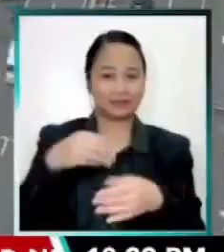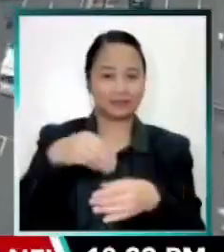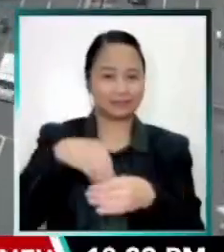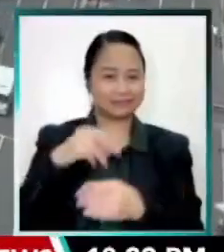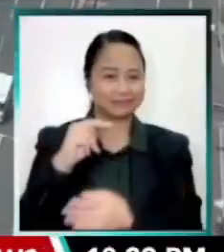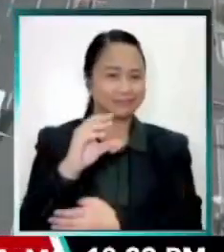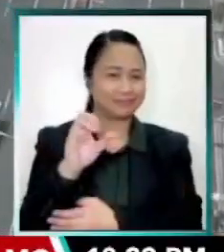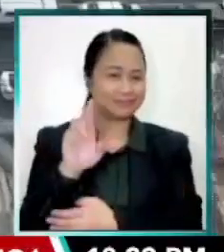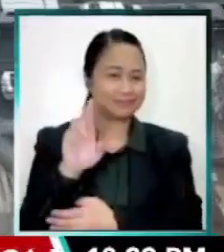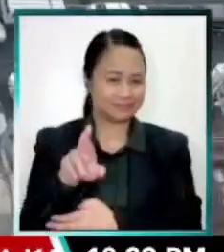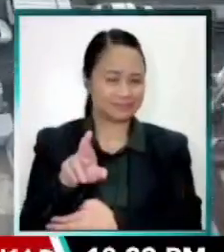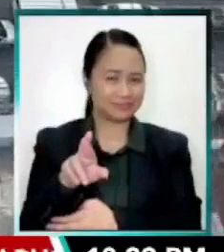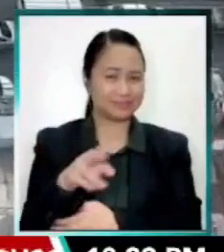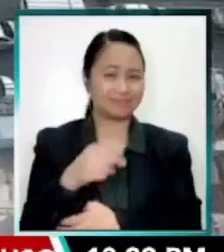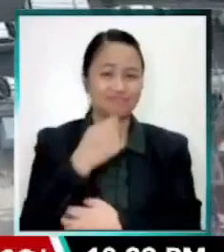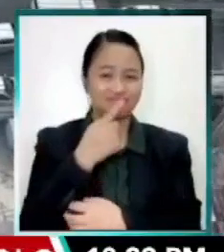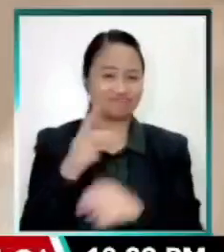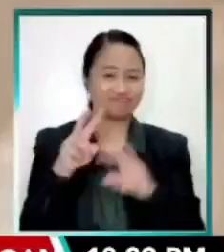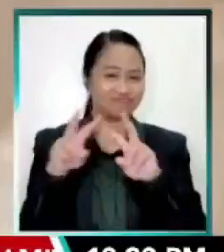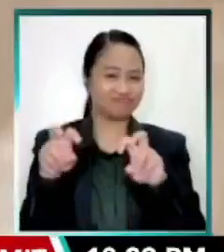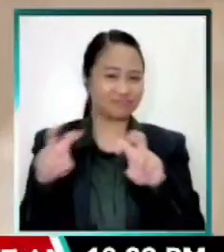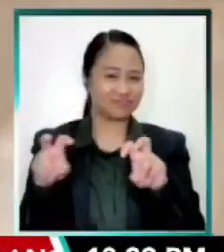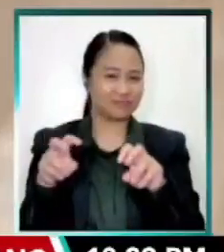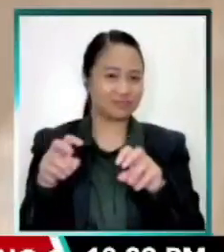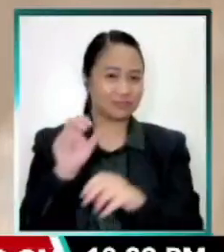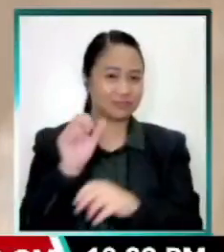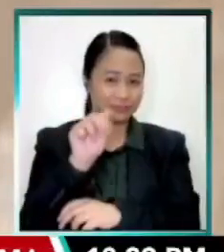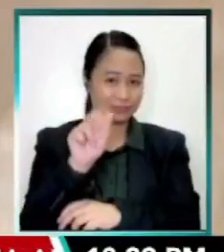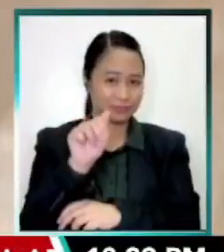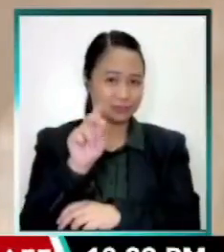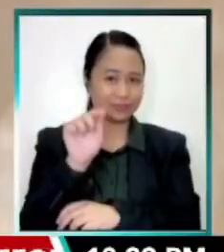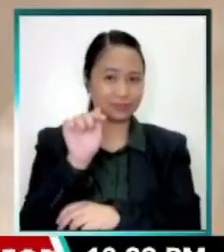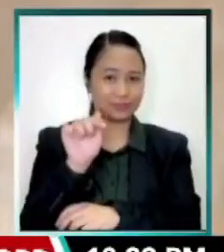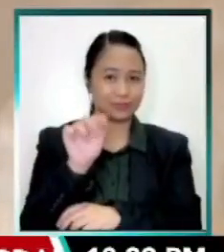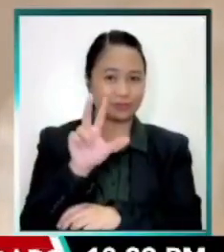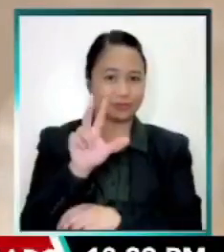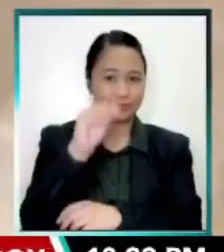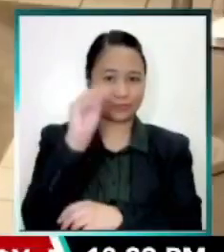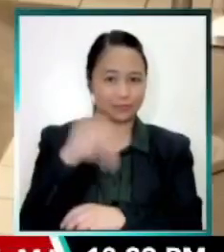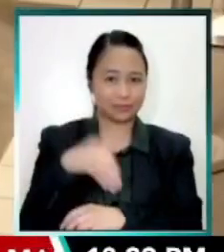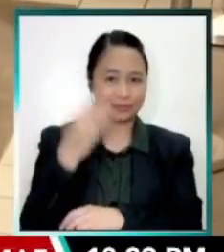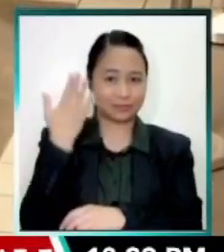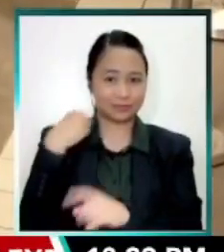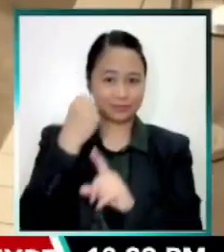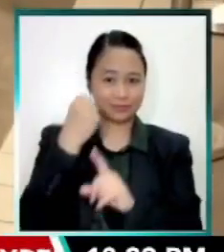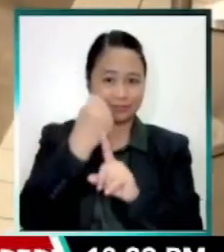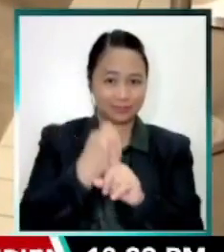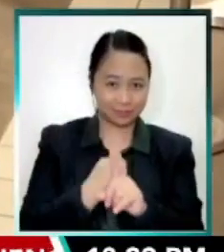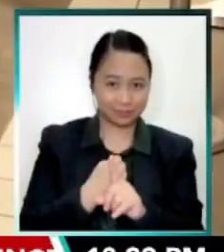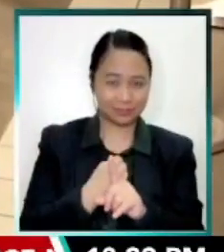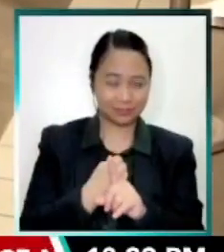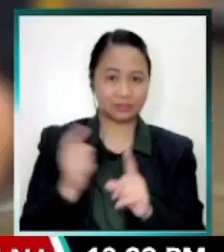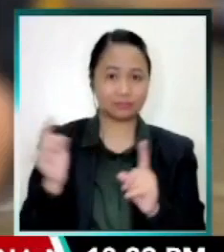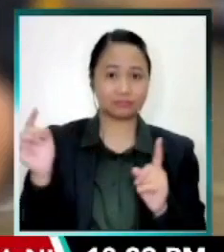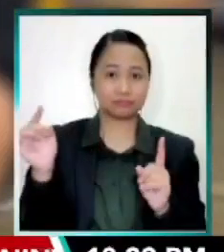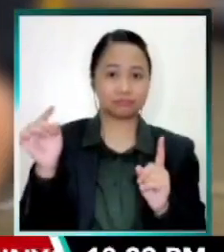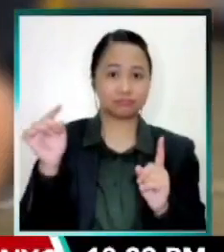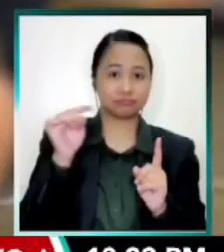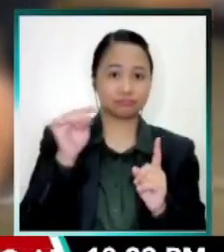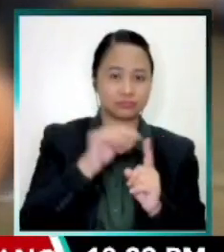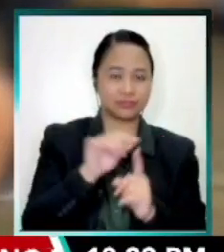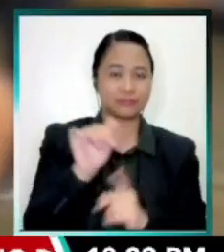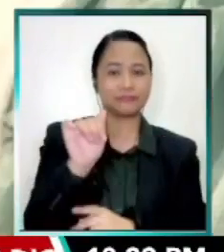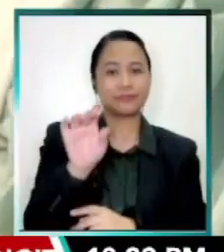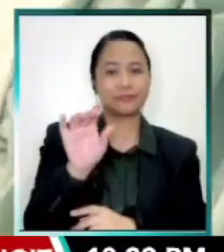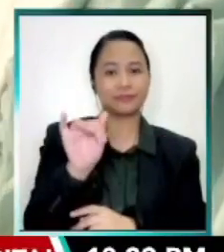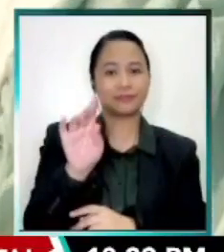Okta Research, mula sa 13.3% noong September 4 hanggang 10, umakyat ito sa 15.6%